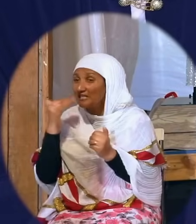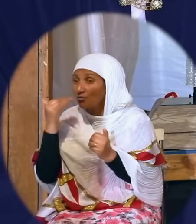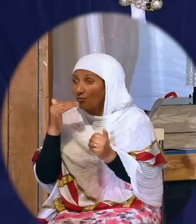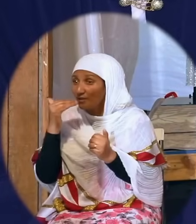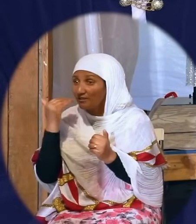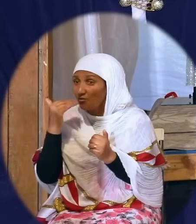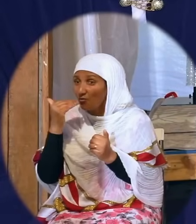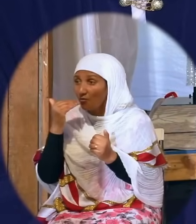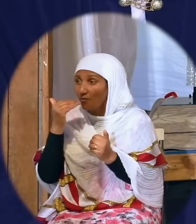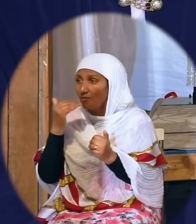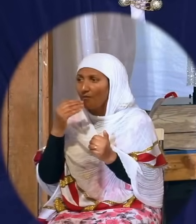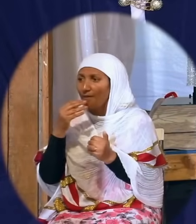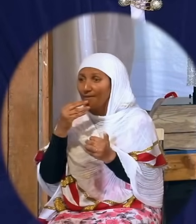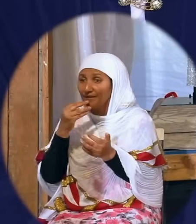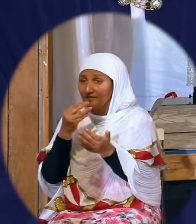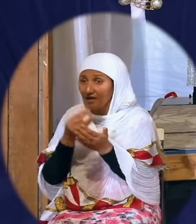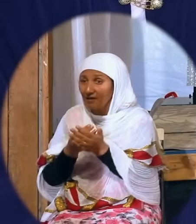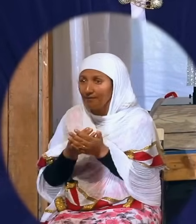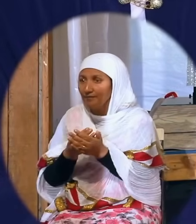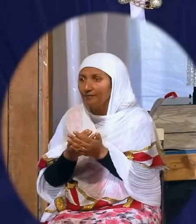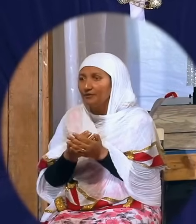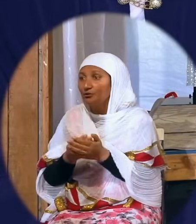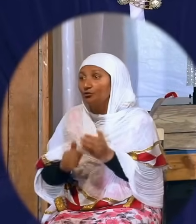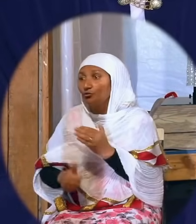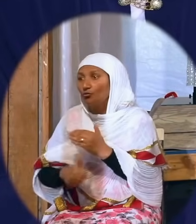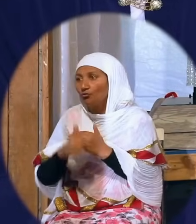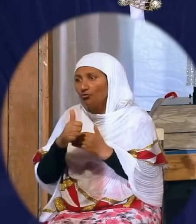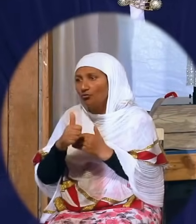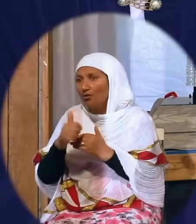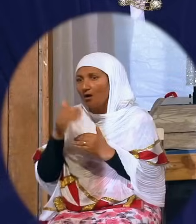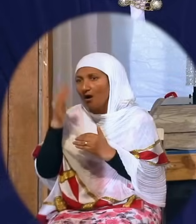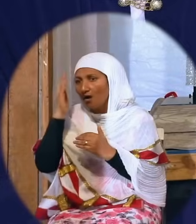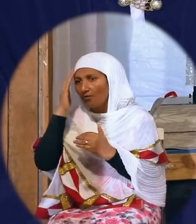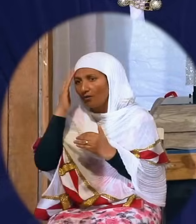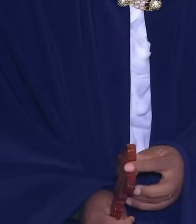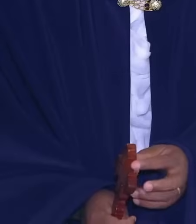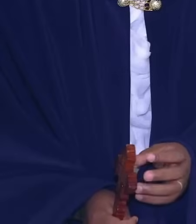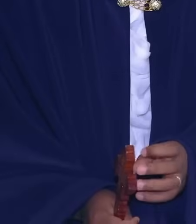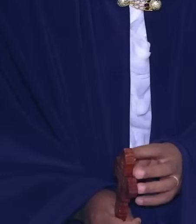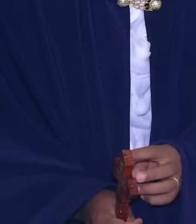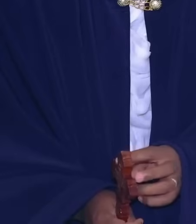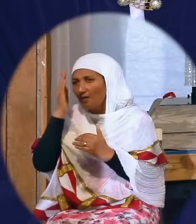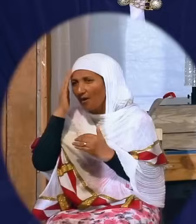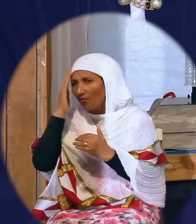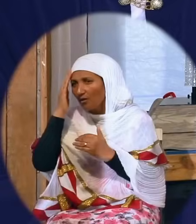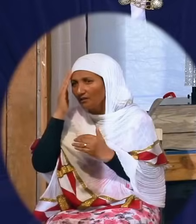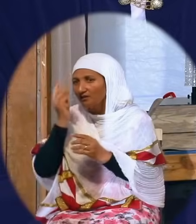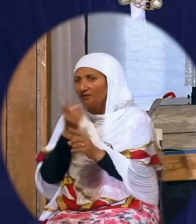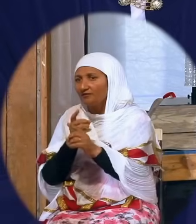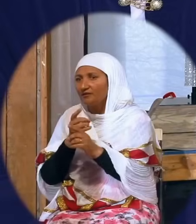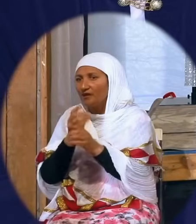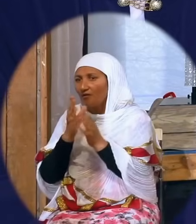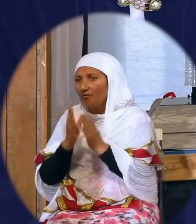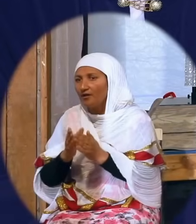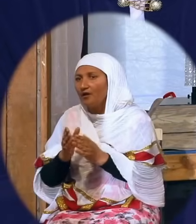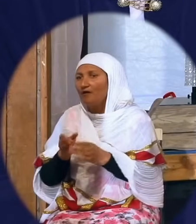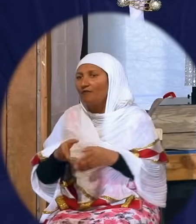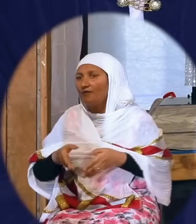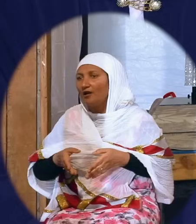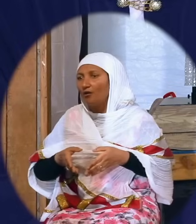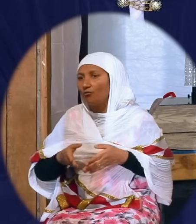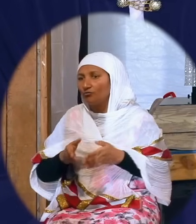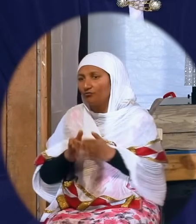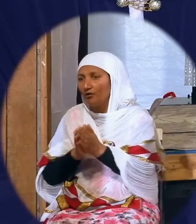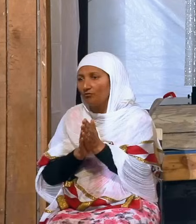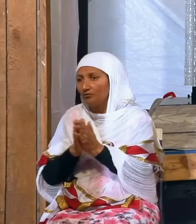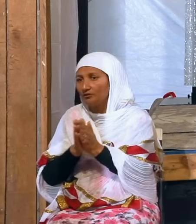ሲስቁባቸው በጣም ሞራላቸው እየተነካ አውቃለሁ ለማለት የሚያደርጉት አሉ። የማወቅ ተፈጥሮ ይላውታል። በዛ ደግሞ አባባሽኛው ሁኔታ